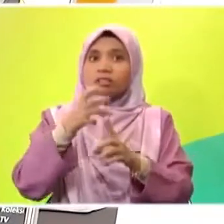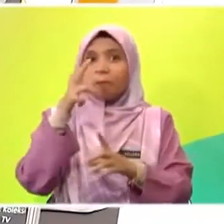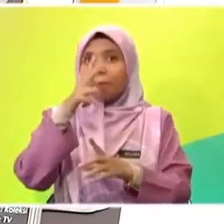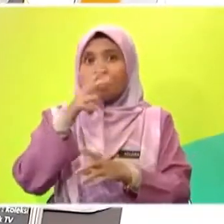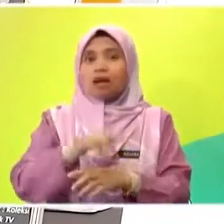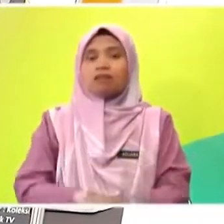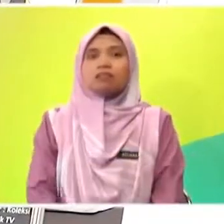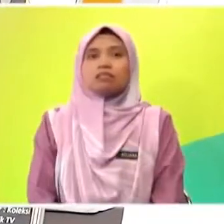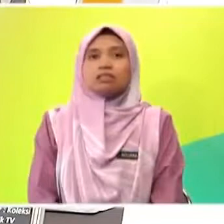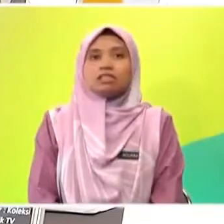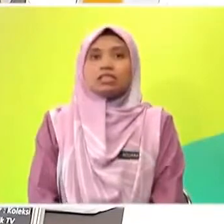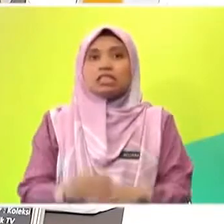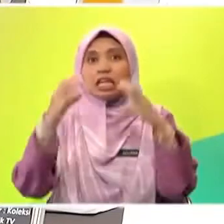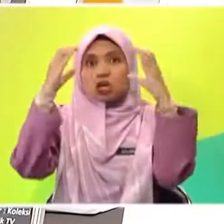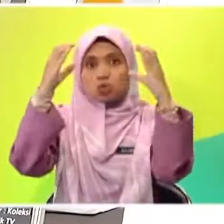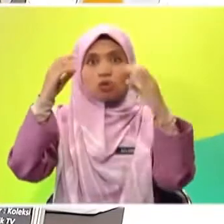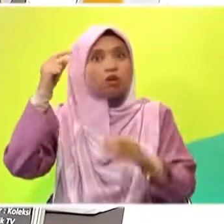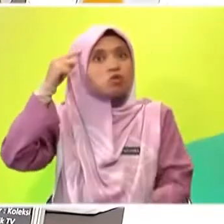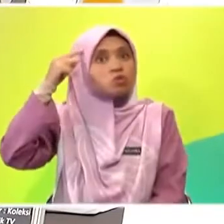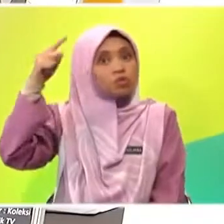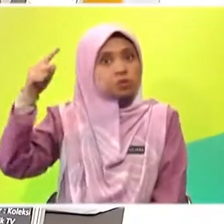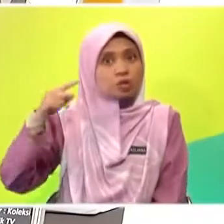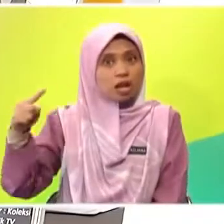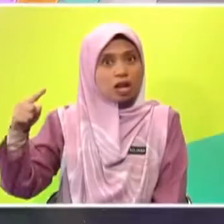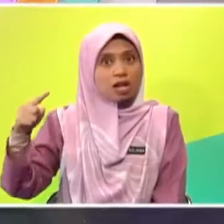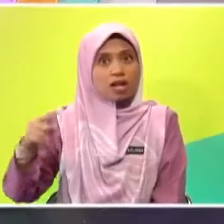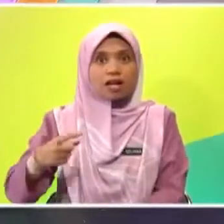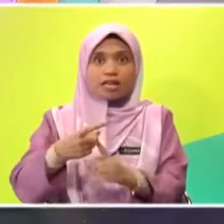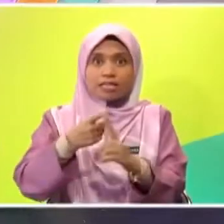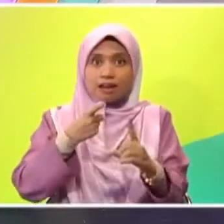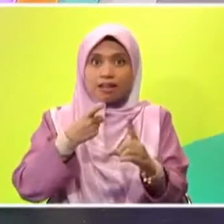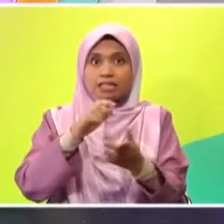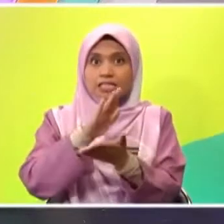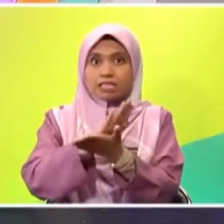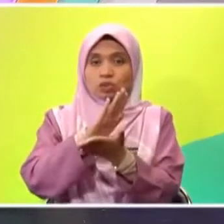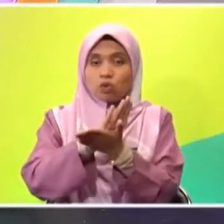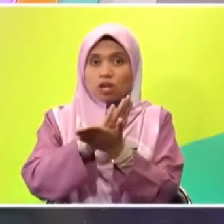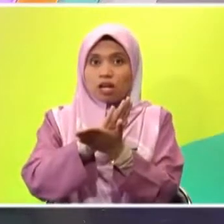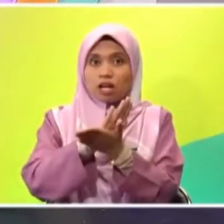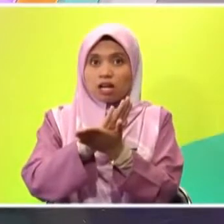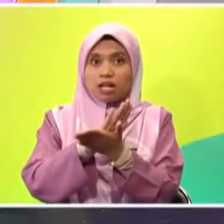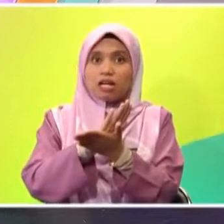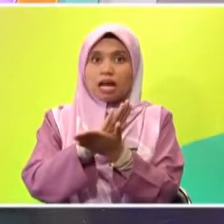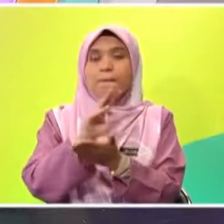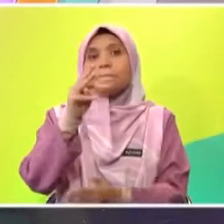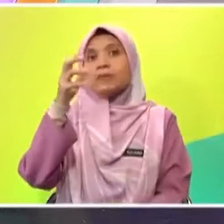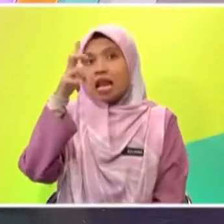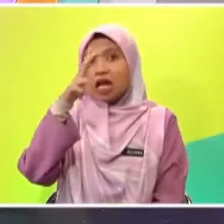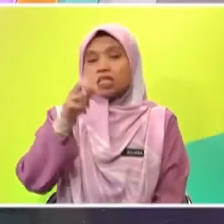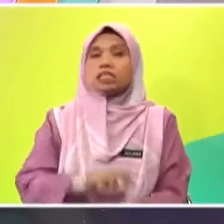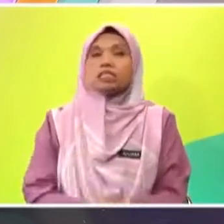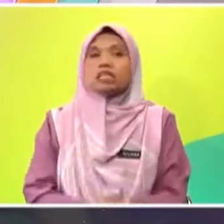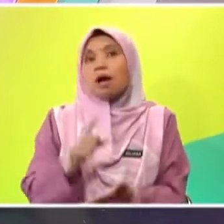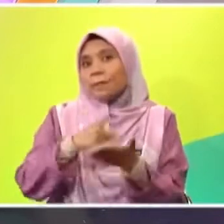dia Saya dak perkenalkan chegou Muhammad dzulqarnain Abdurrahman dari sekolah kebangsaan tool Sai Ahmad syahabuddin melekat